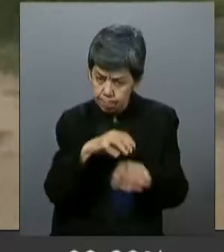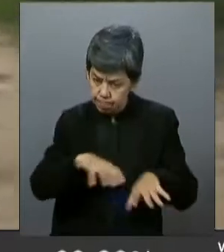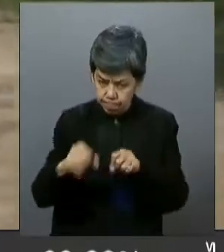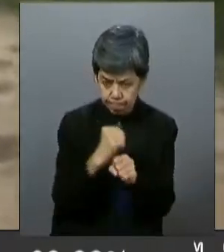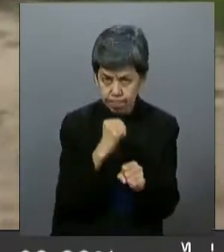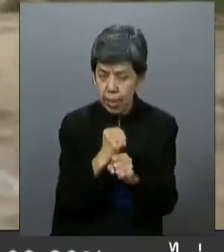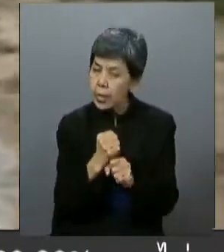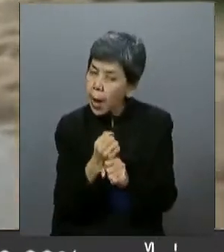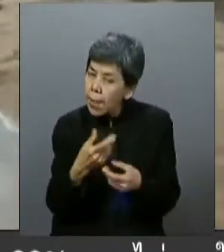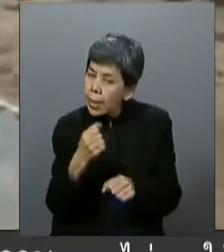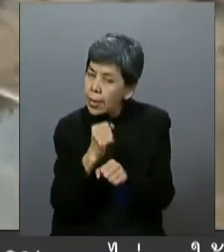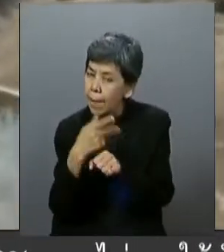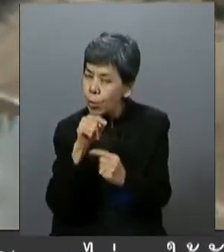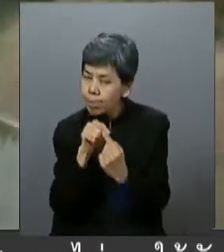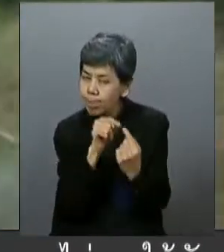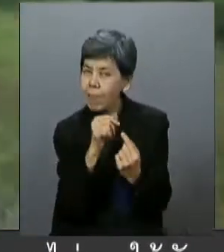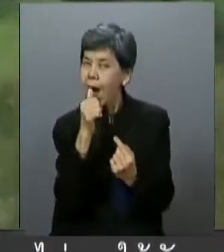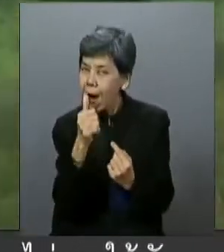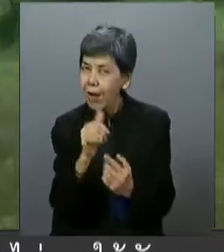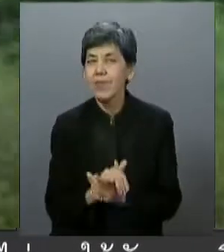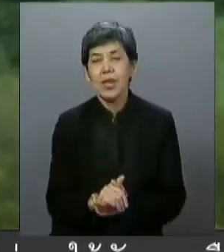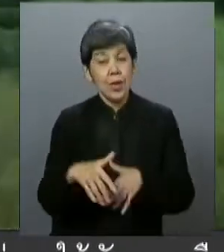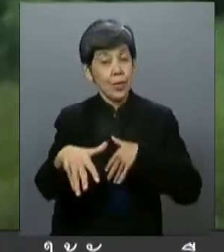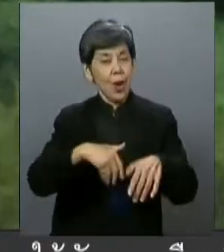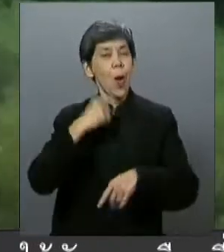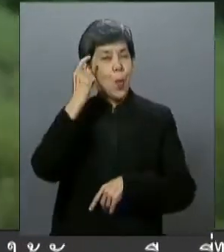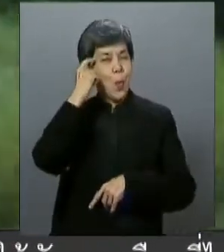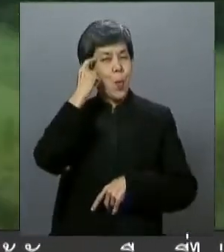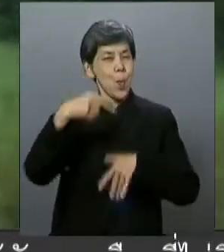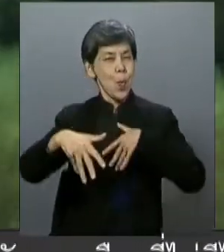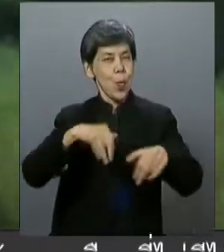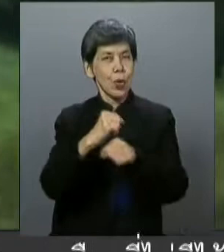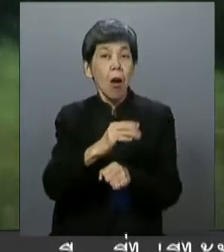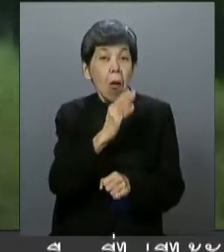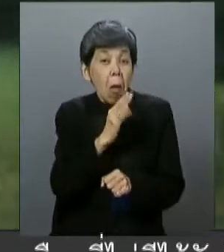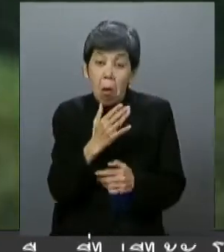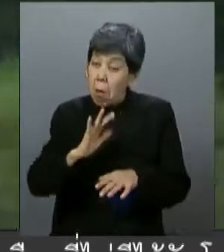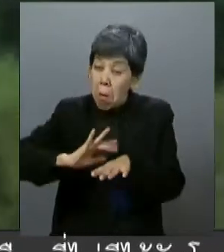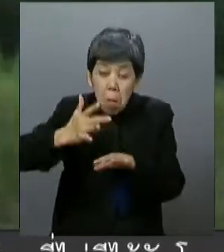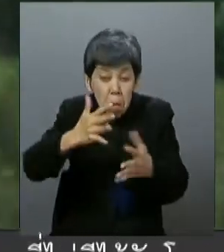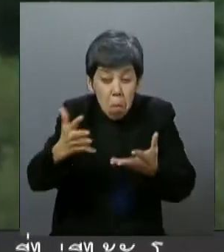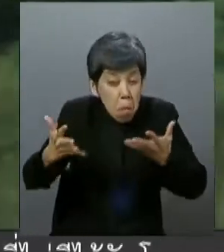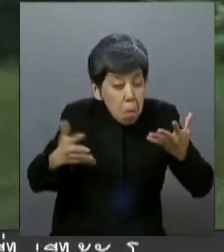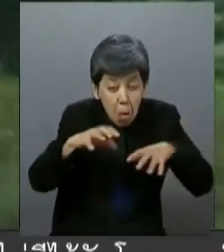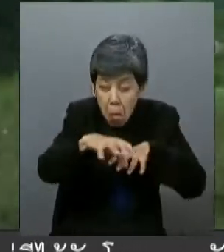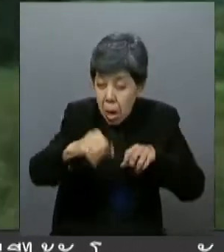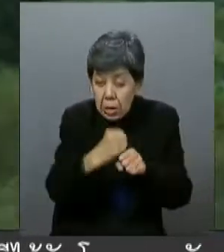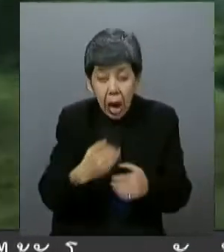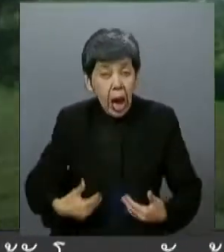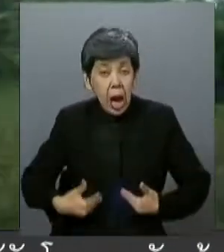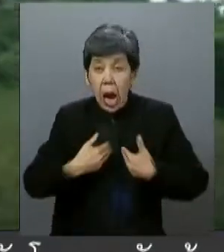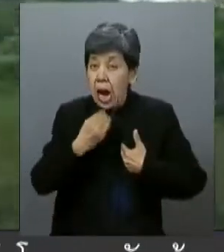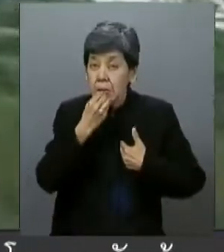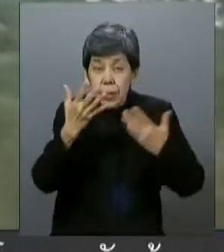ให้ใช้พื้นที่ได้อย่างเหมาะสมเพราะชาวบ้านรู้ดีว่าหากไม่มีทรัพยากรเหล่านี้ในการดำรงชีวิต